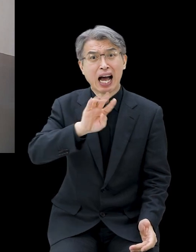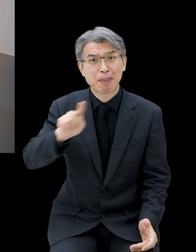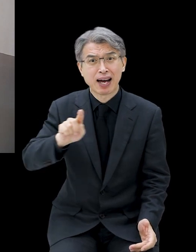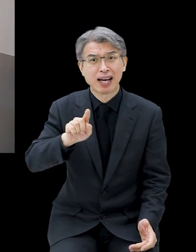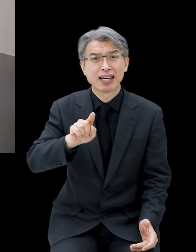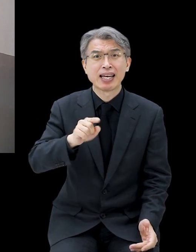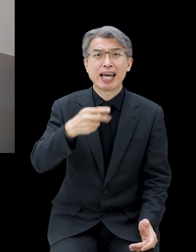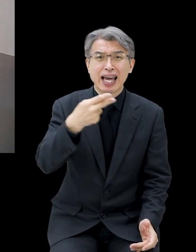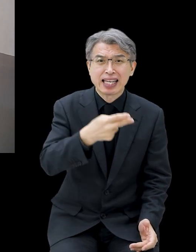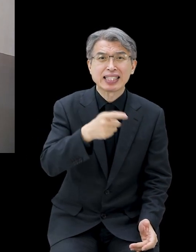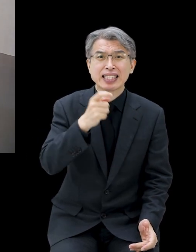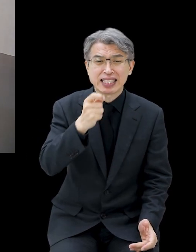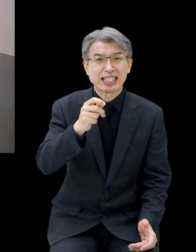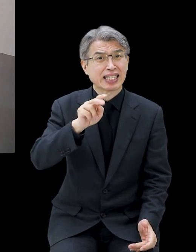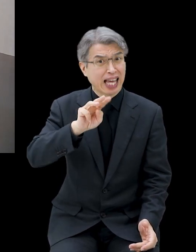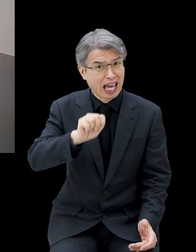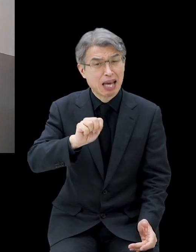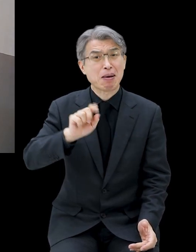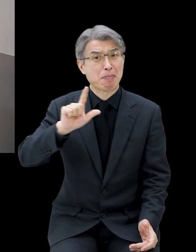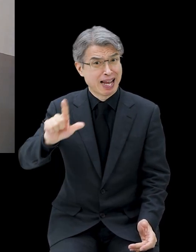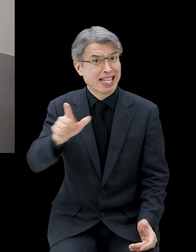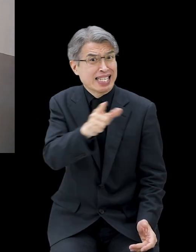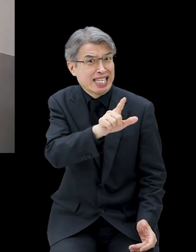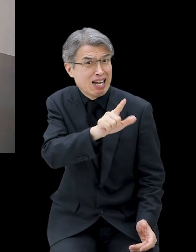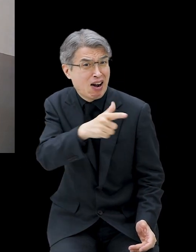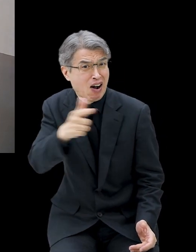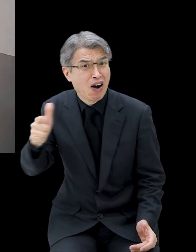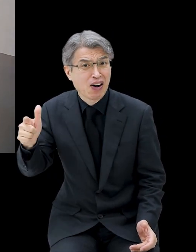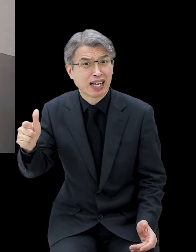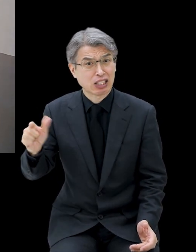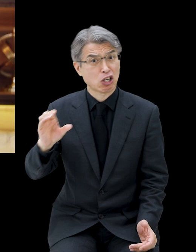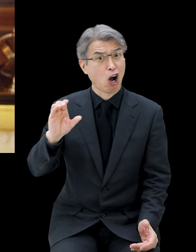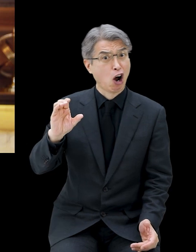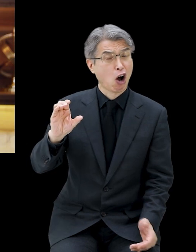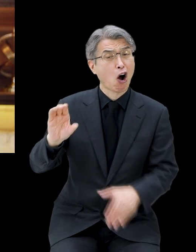HTML 등 여러 언어를 해왔고요.